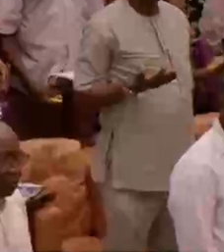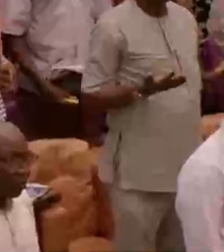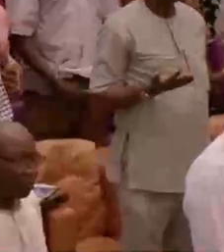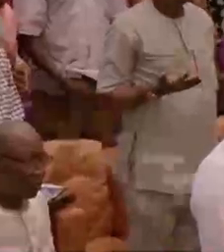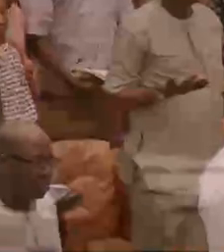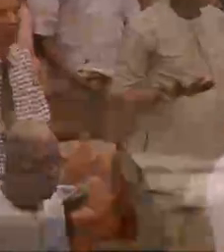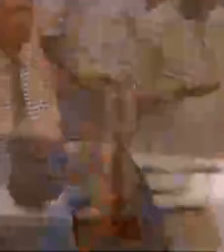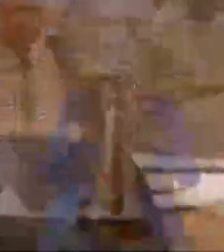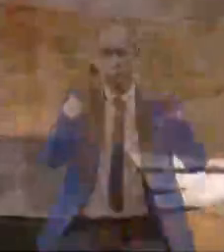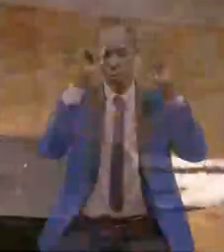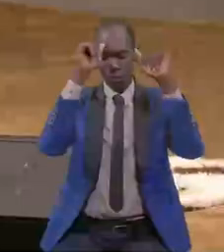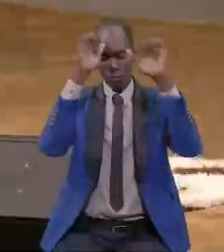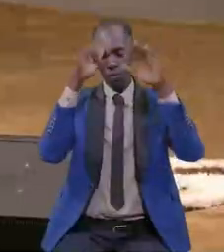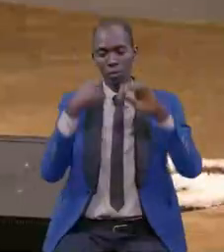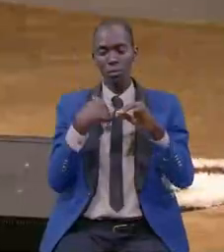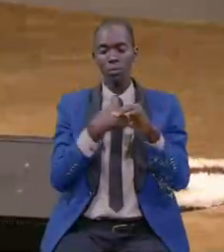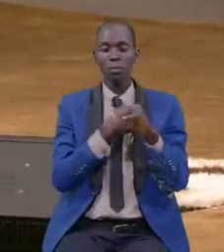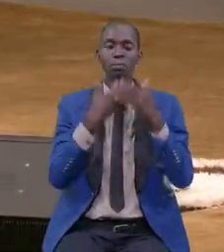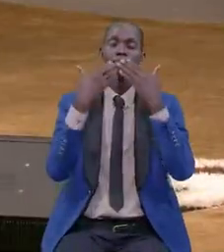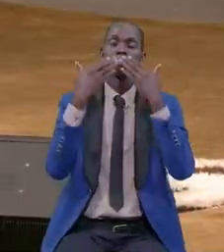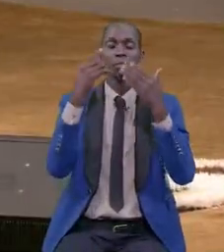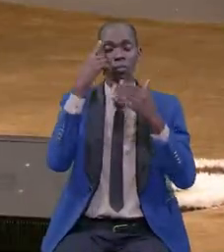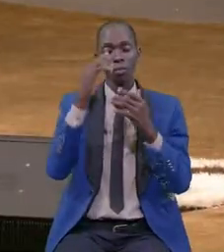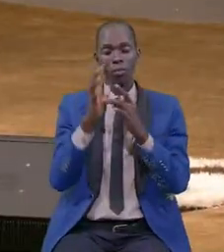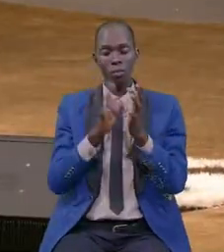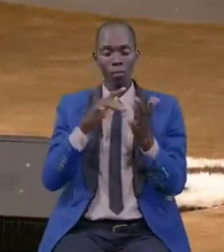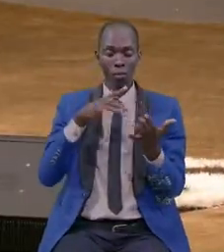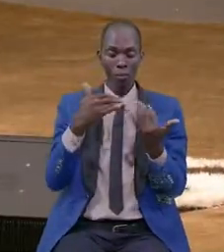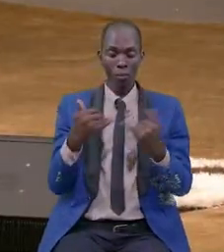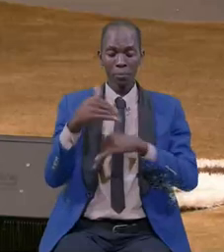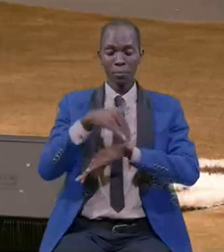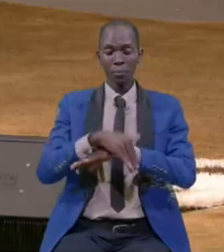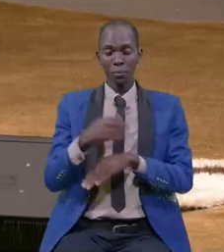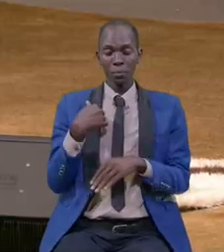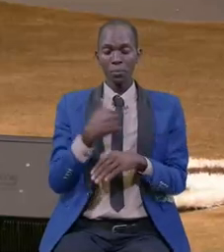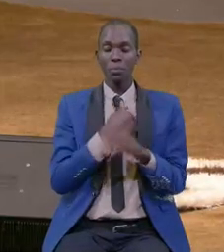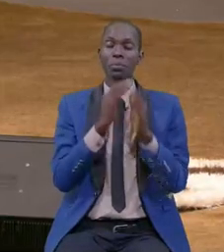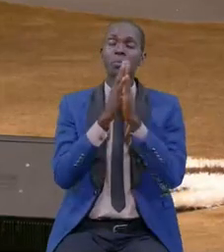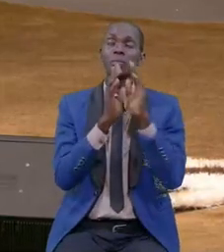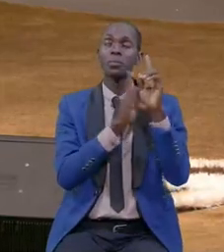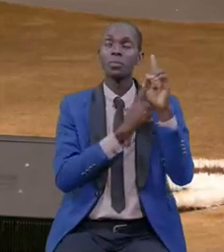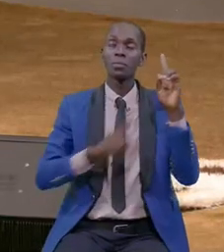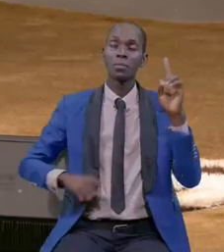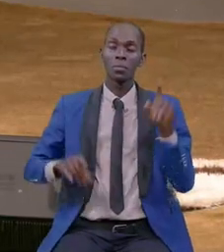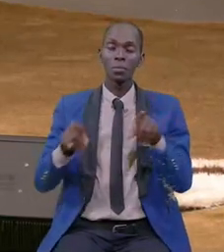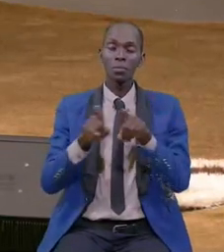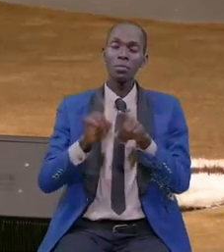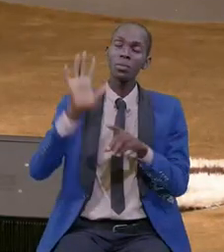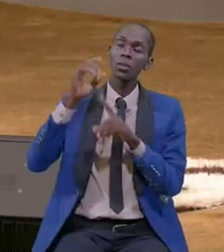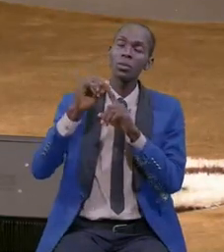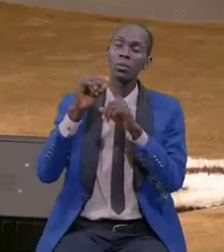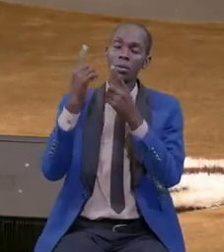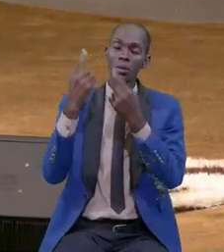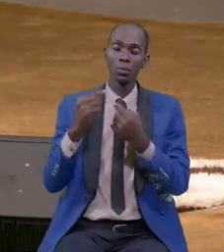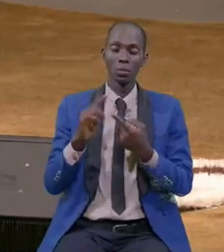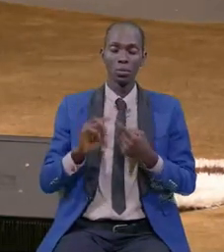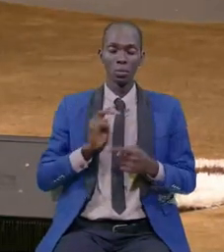père nous te bénissons pour l'étude biblique de ce soir nous prions Seigneur que comme ta parole vient